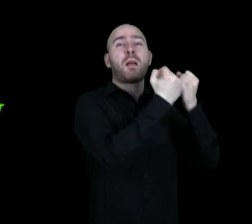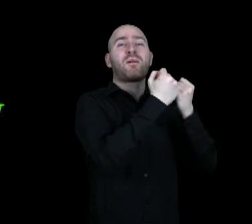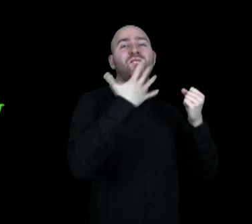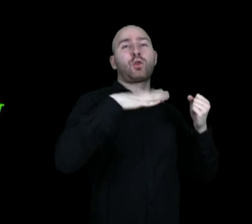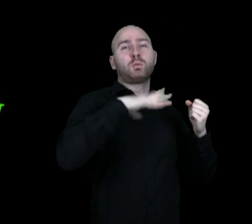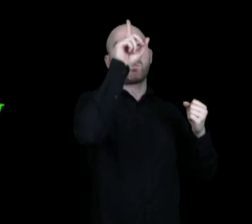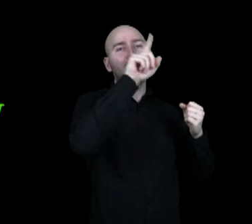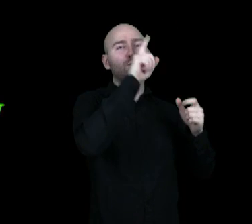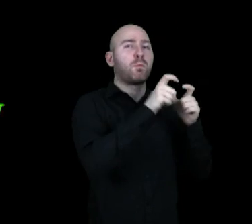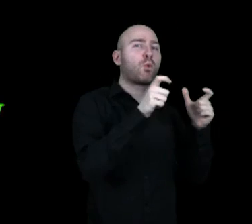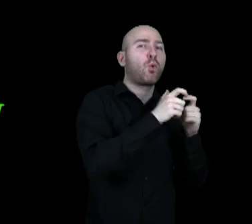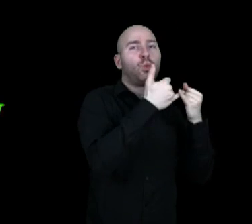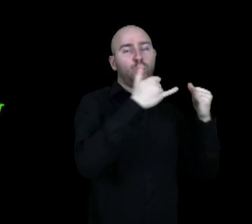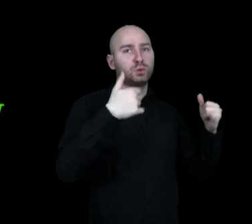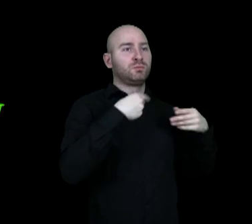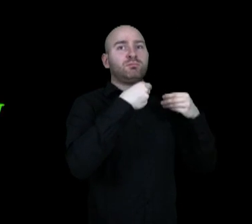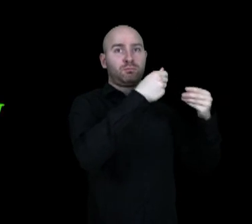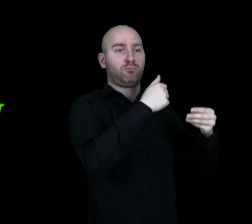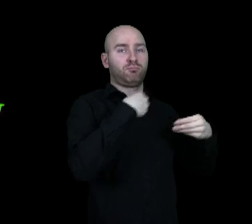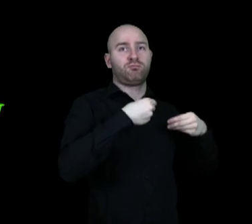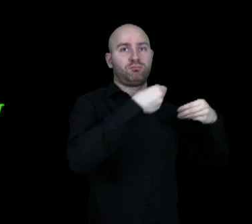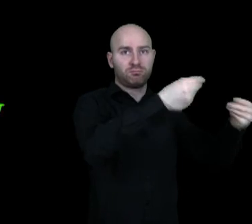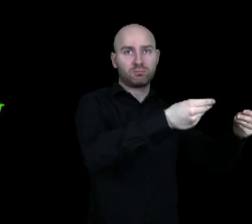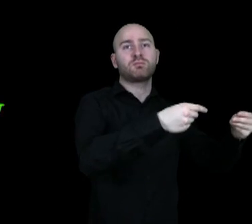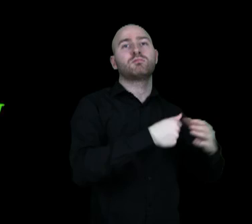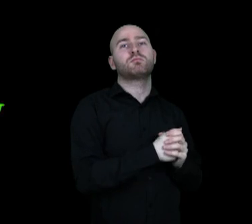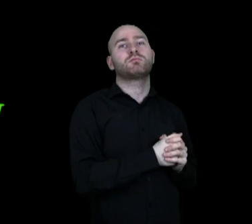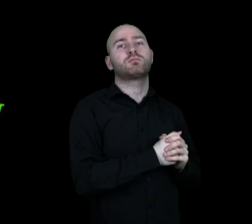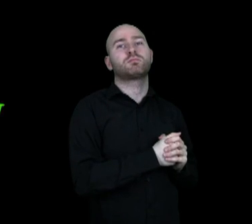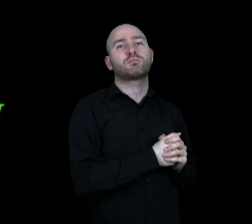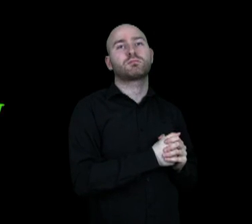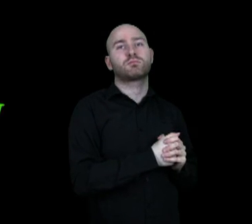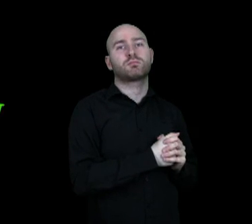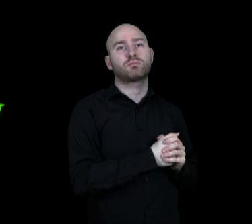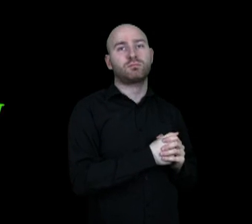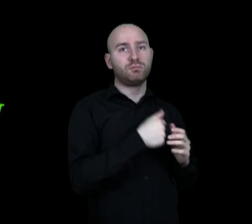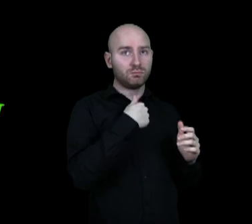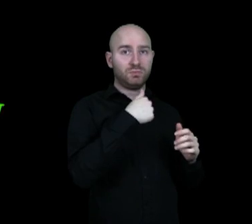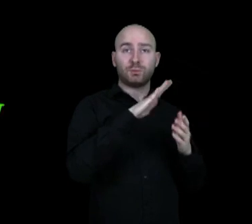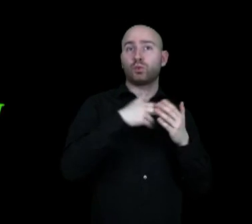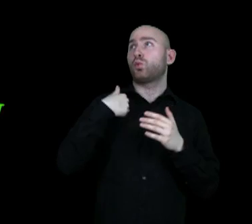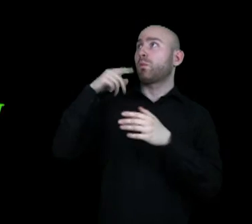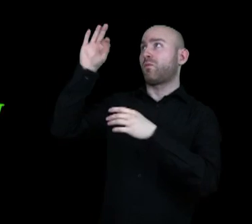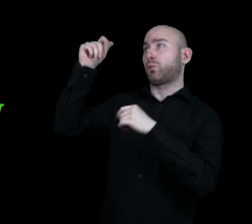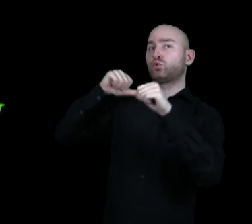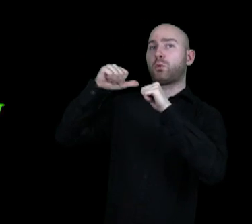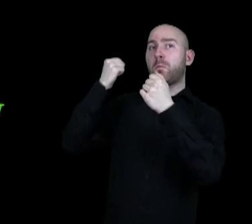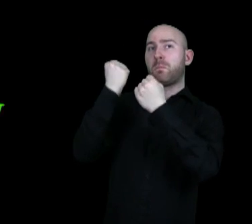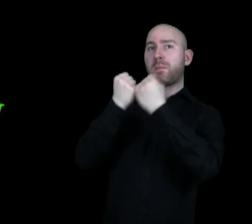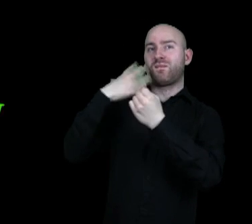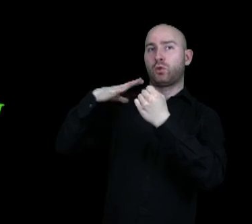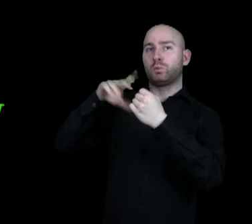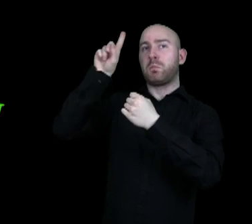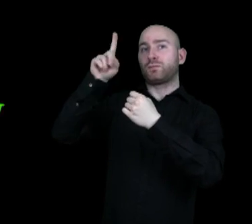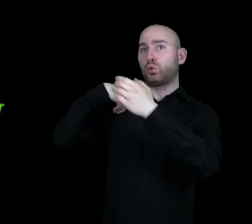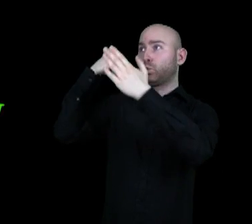obligacje. Gdybyście kupili je od rządu, pożyczylibyście mu pieniądze. Sfinansowalibyście jego dług. Rząd ma więc dwa źródła pieniędzy.